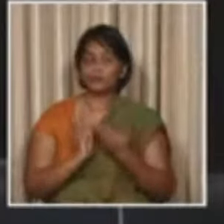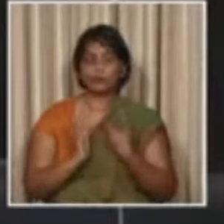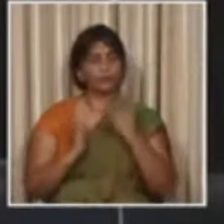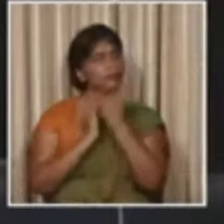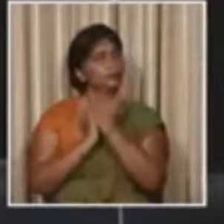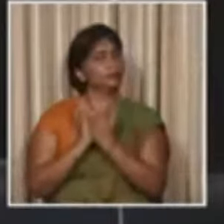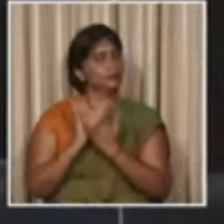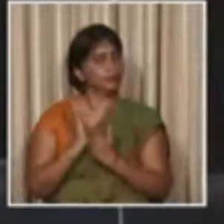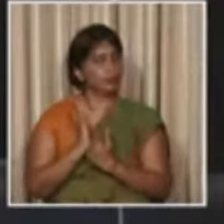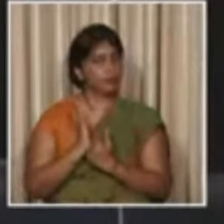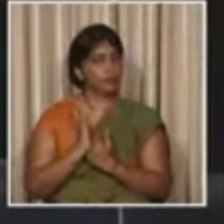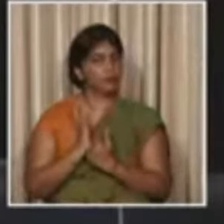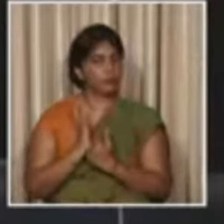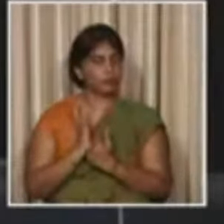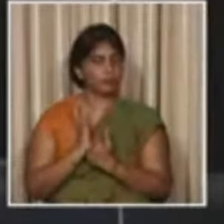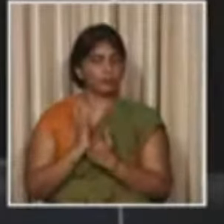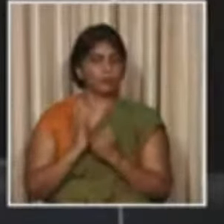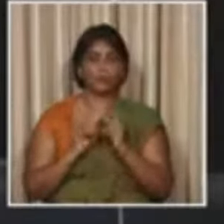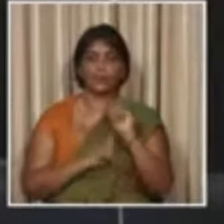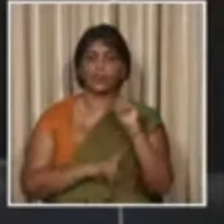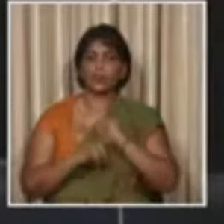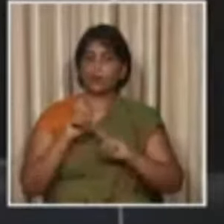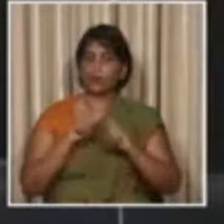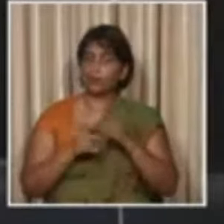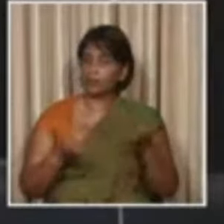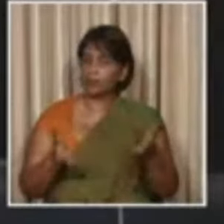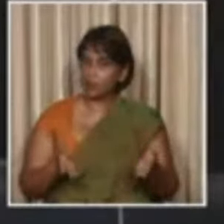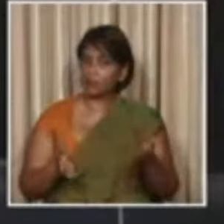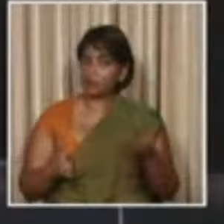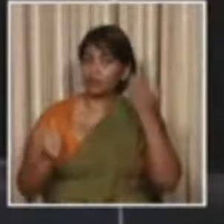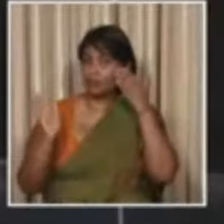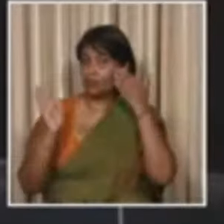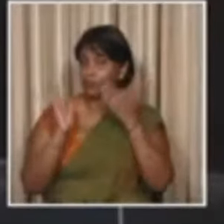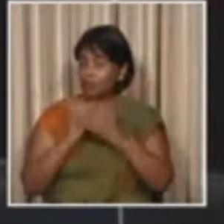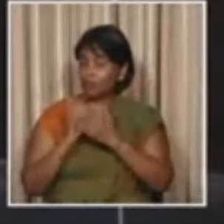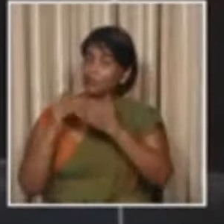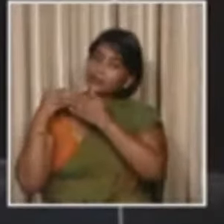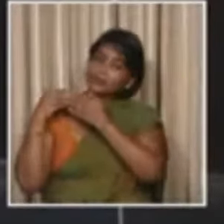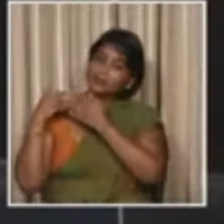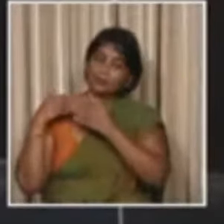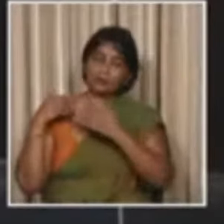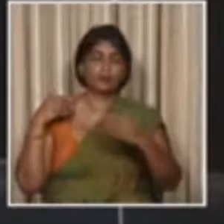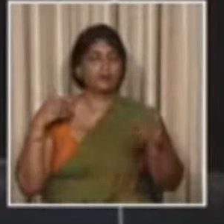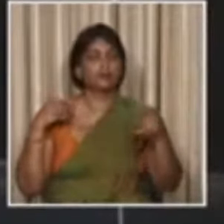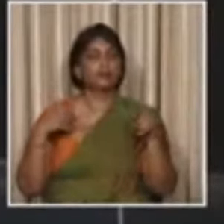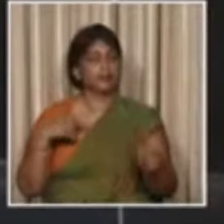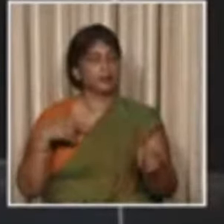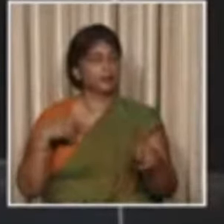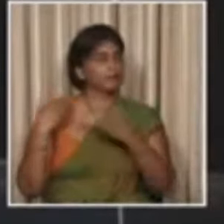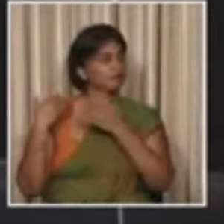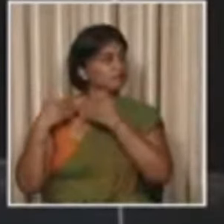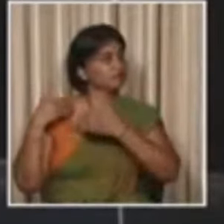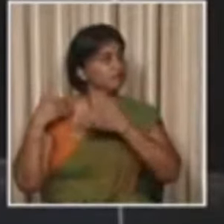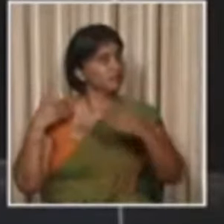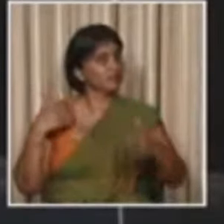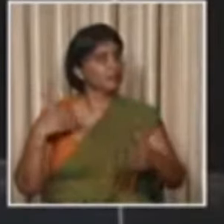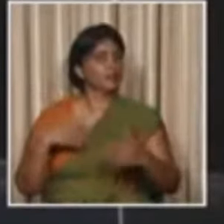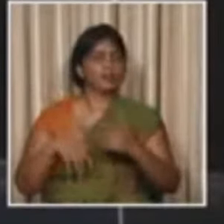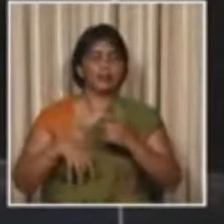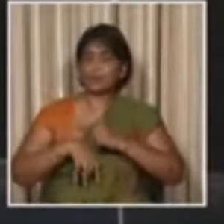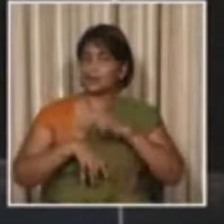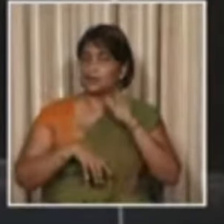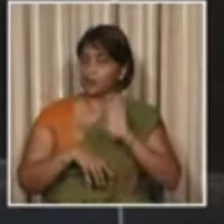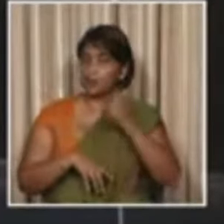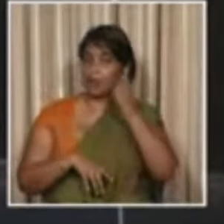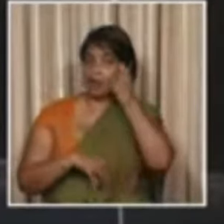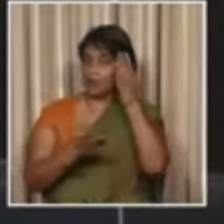ලේඛන තිනවා මේ පාර්ලිමේන්තුවේ මේ සිද්ධිය වුණ දවසේ ඉඳලා මේ දක්වා කල්තබන අවස්ථාවේ